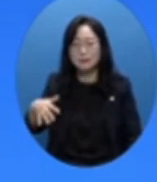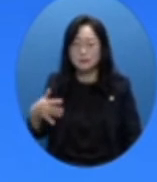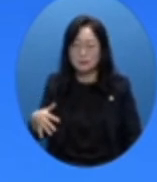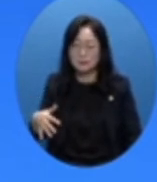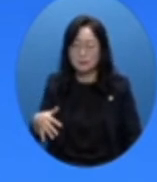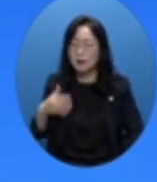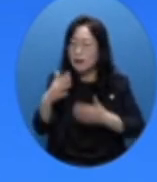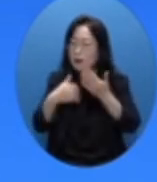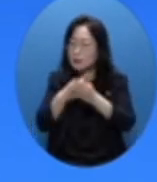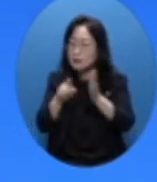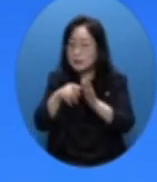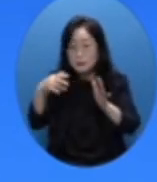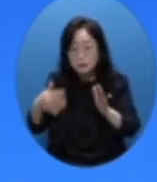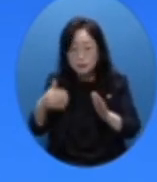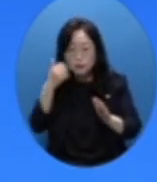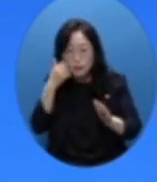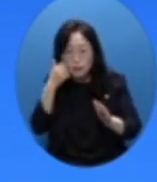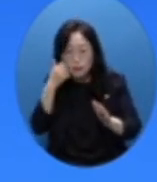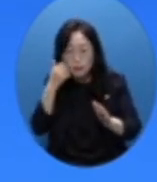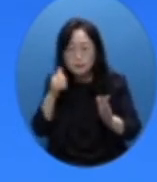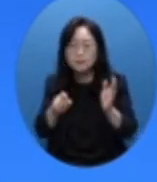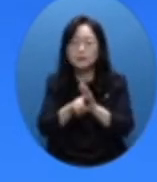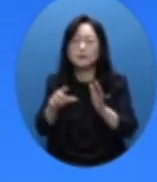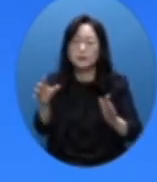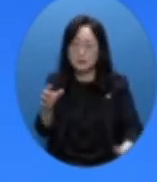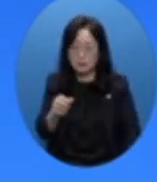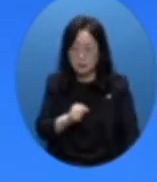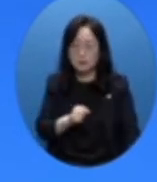하는 믿지 않는 분들은 믿음으로